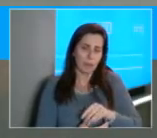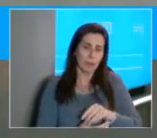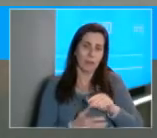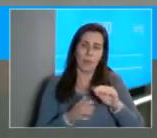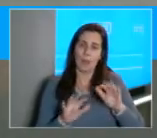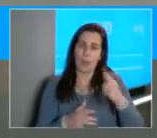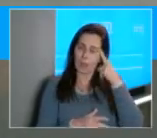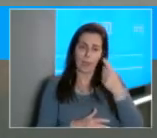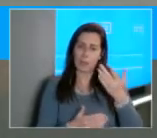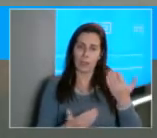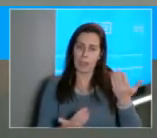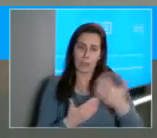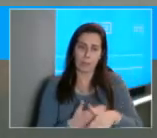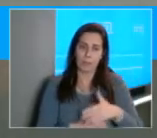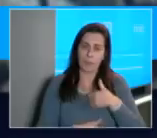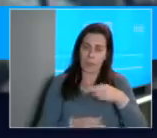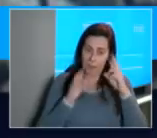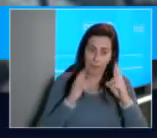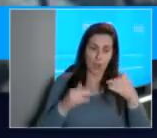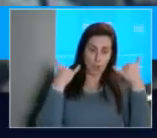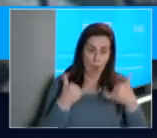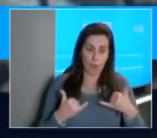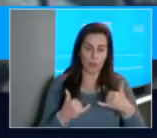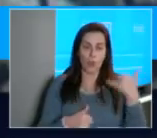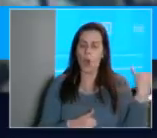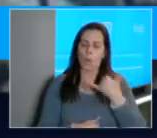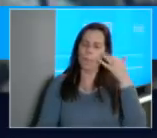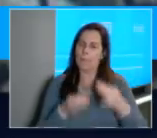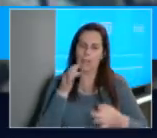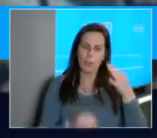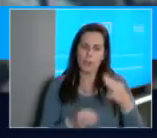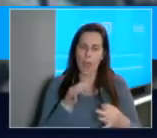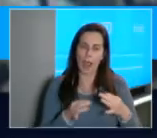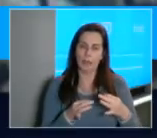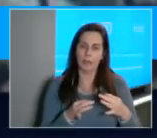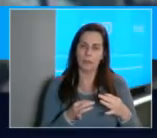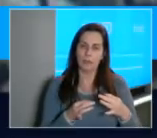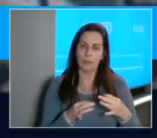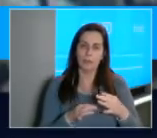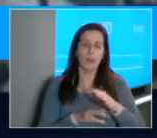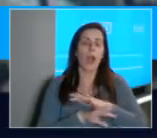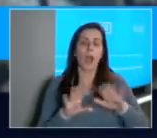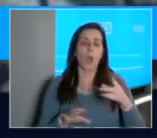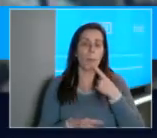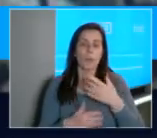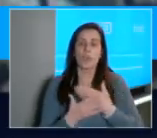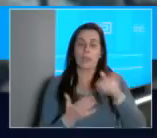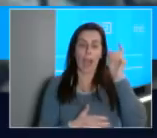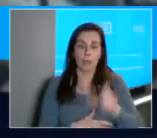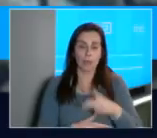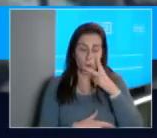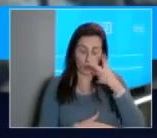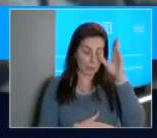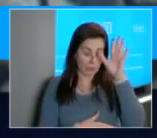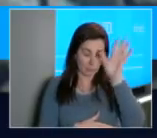איך לדעתך זה מסתיים? אני מקווה מאוד שעכשיו, הרי כל פעם בית המשפט רק נאחז בזה שאין בן אדם שרואים